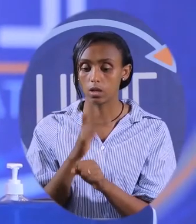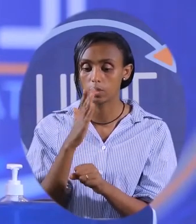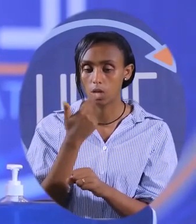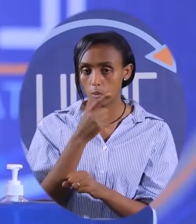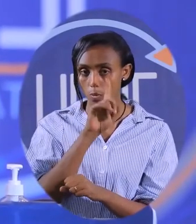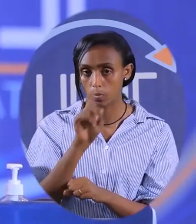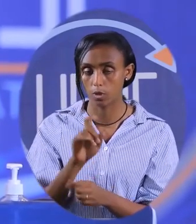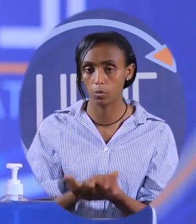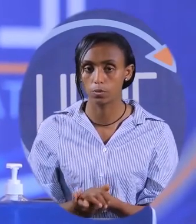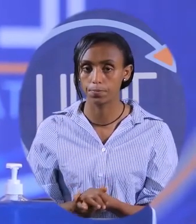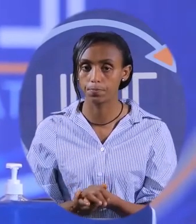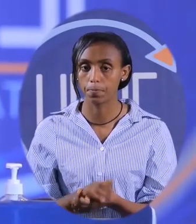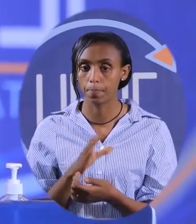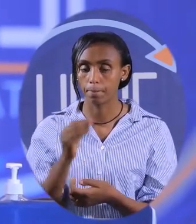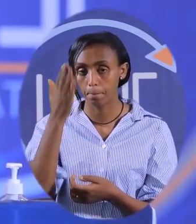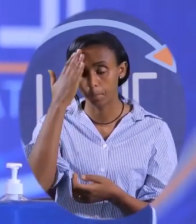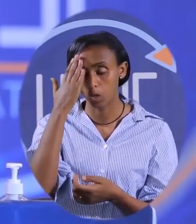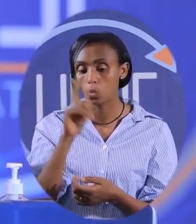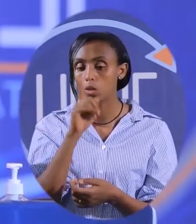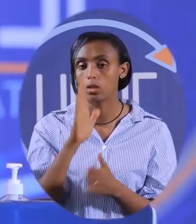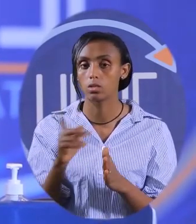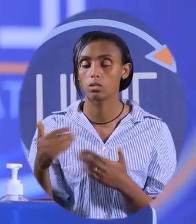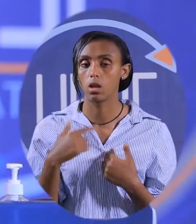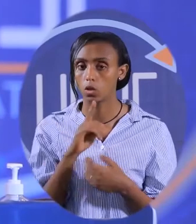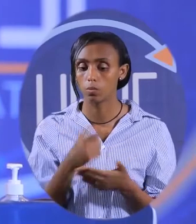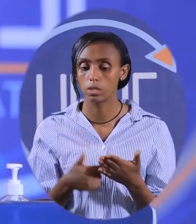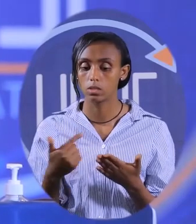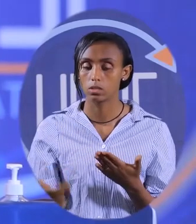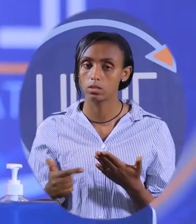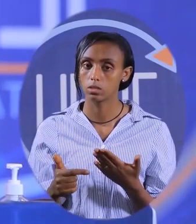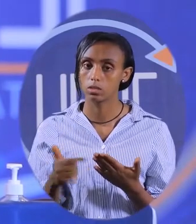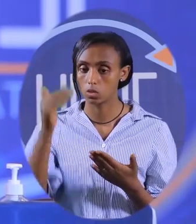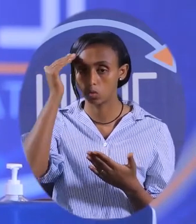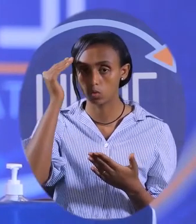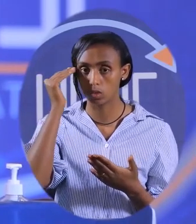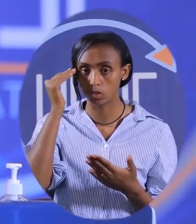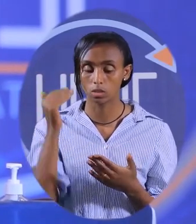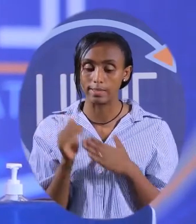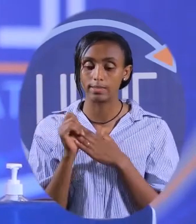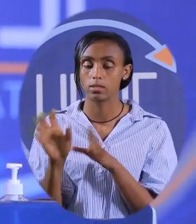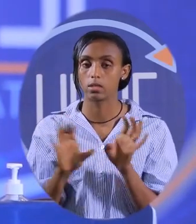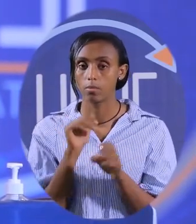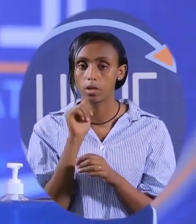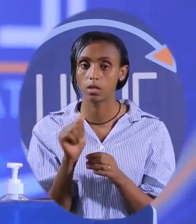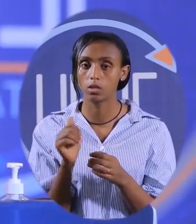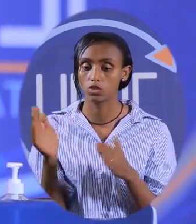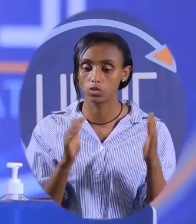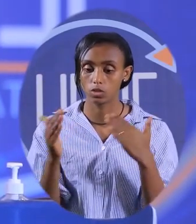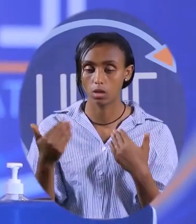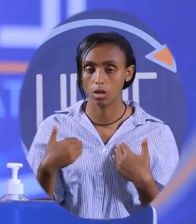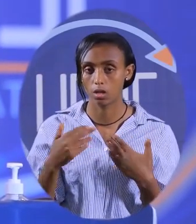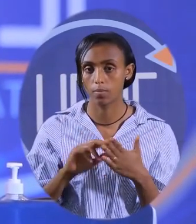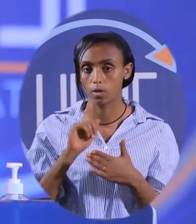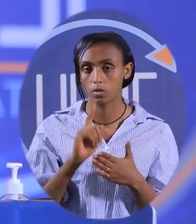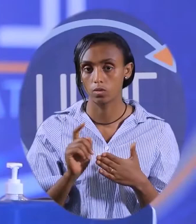ቢሉት ምናውቀው ነታ ስላል ነው ያው በዛ ኖሌጅ ሊድ ስለማይደረግ ይቸገራሉ ሰዎች